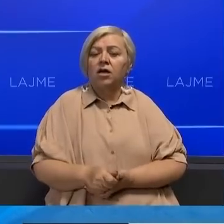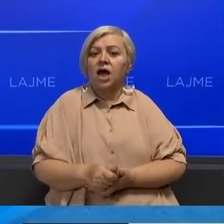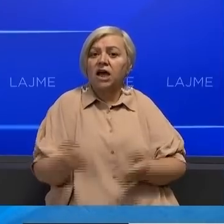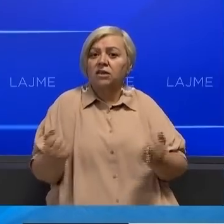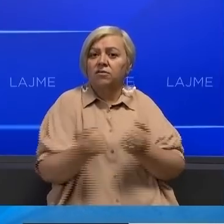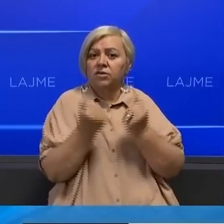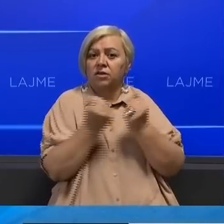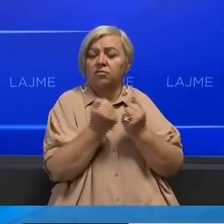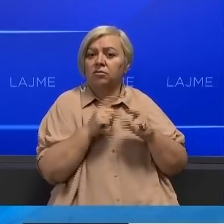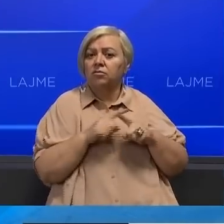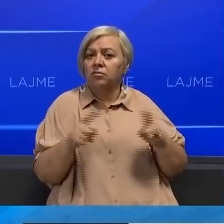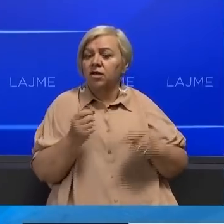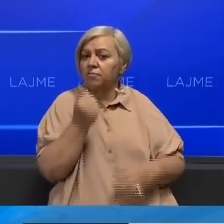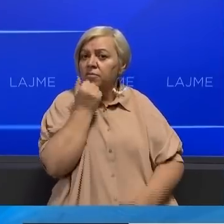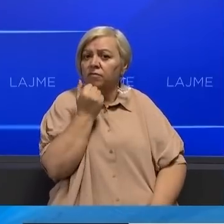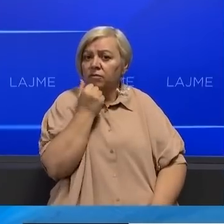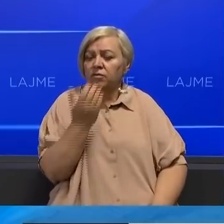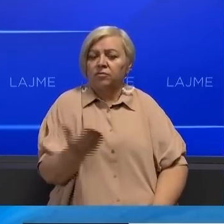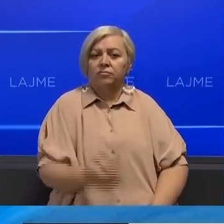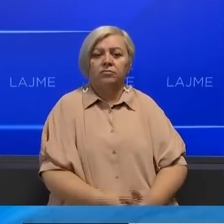aktivistave tjerë të pavarur?